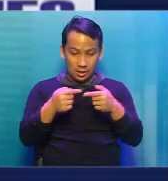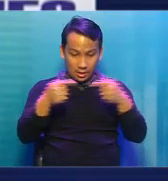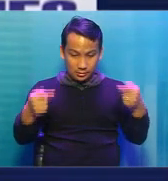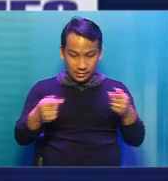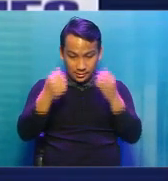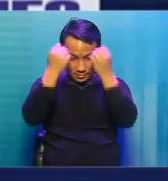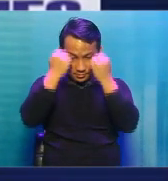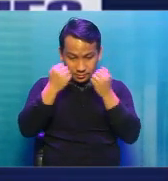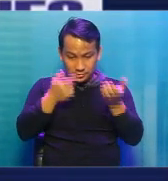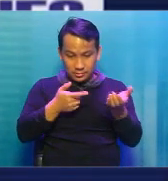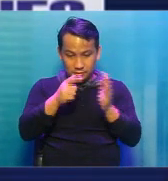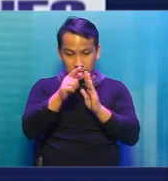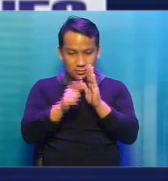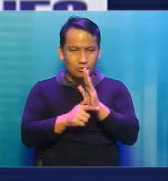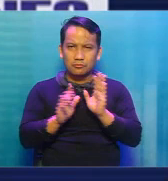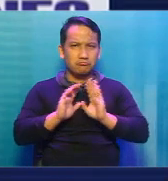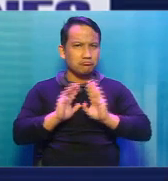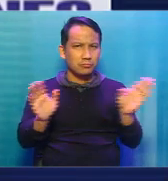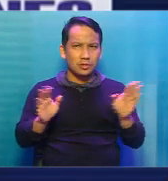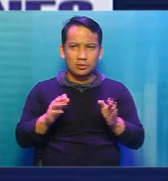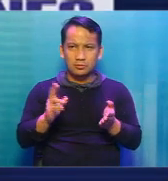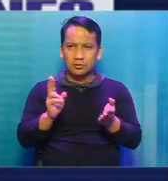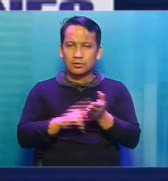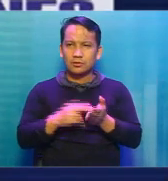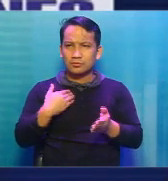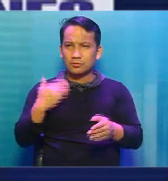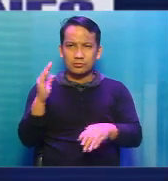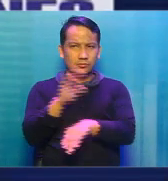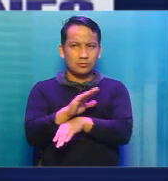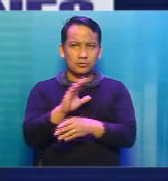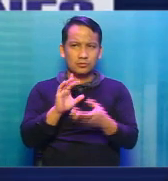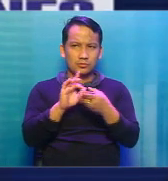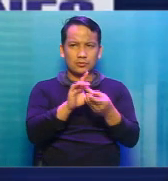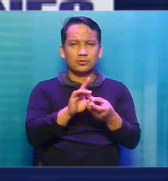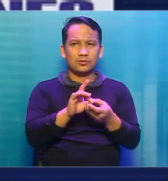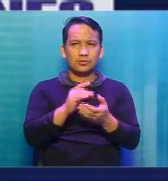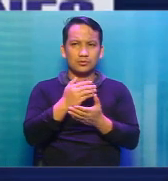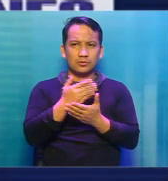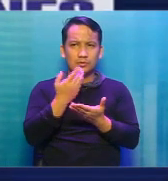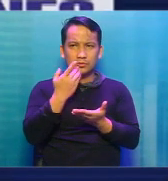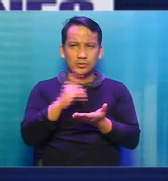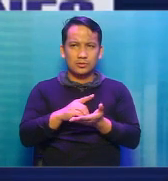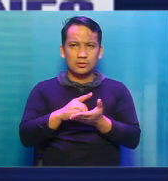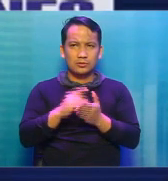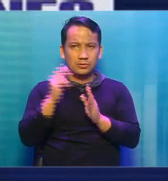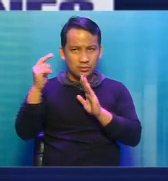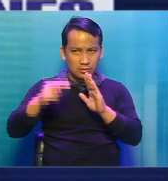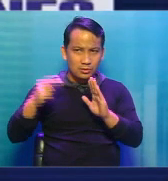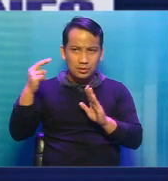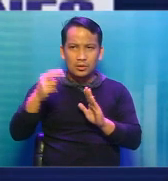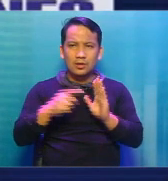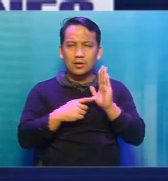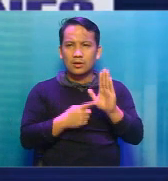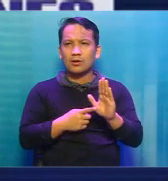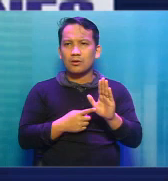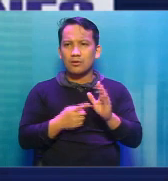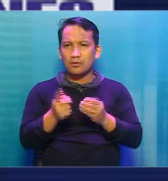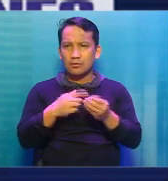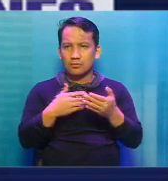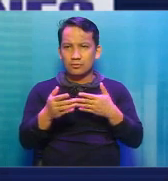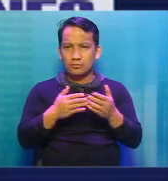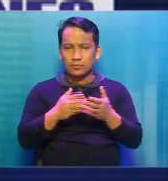o pinuwersa sila para mag-sign. Dahil properly documented yun, may video, mayroong